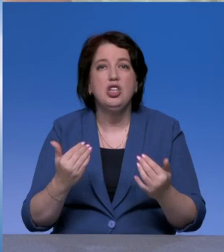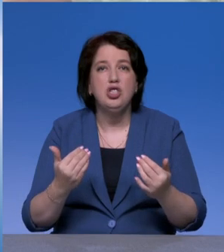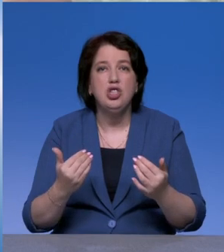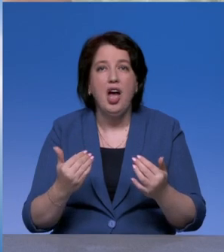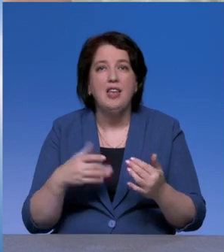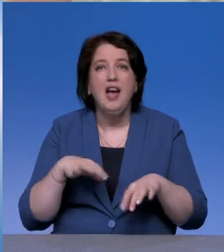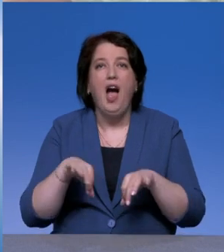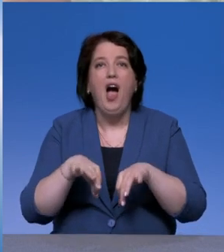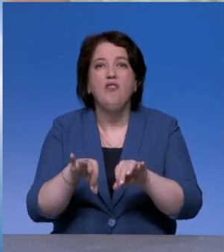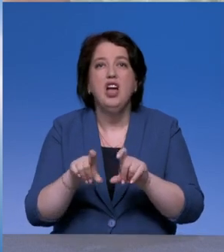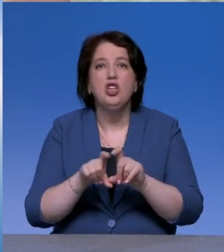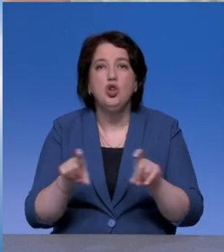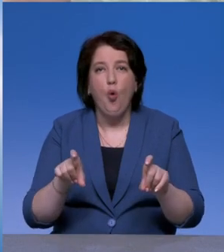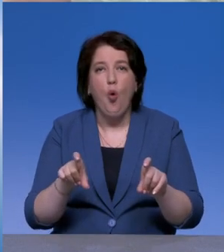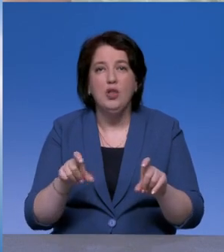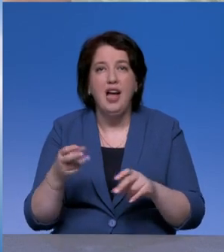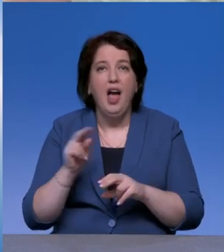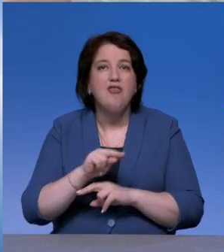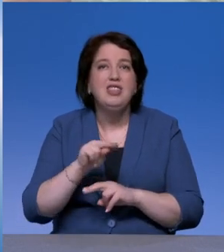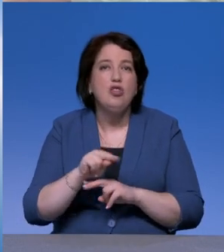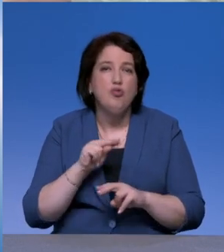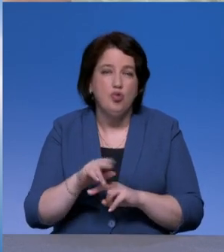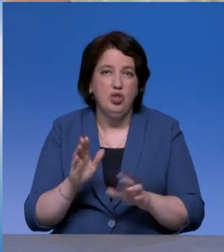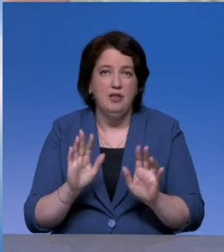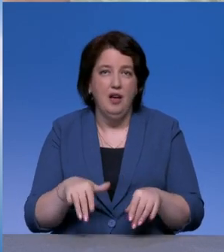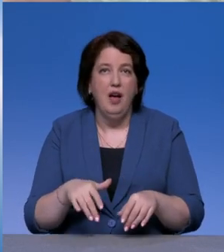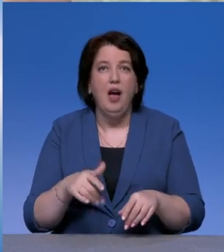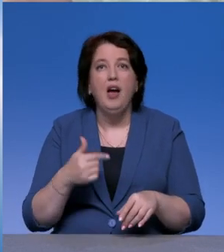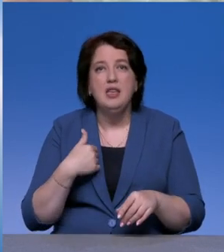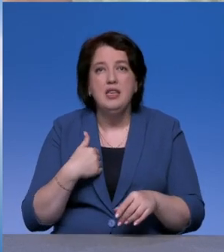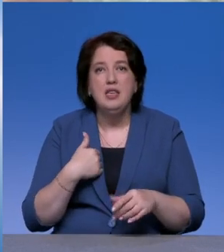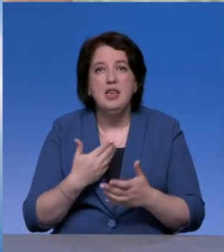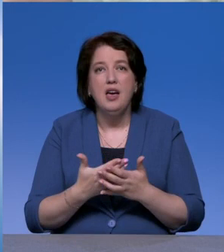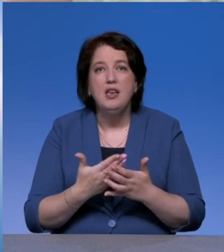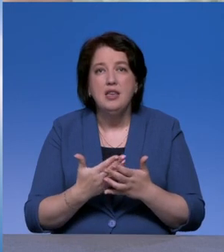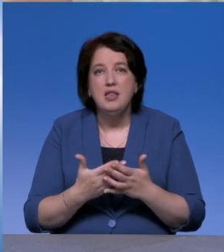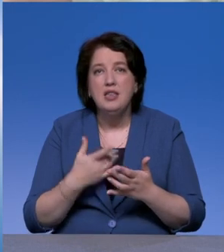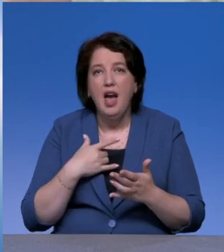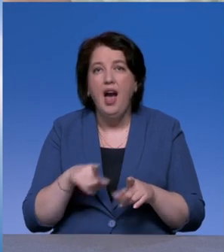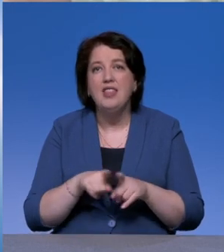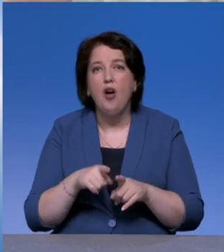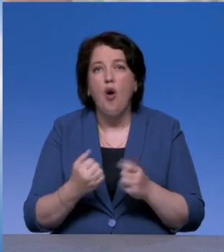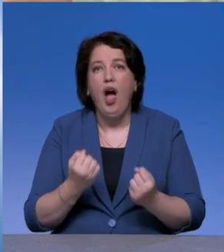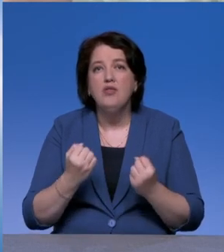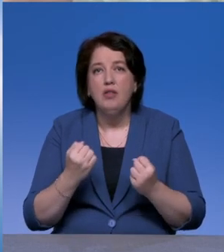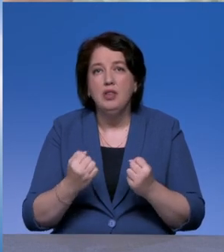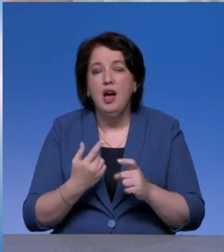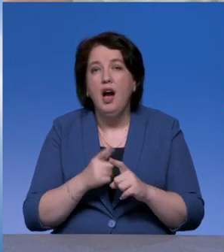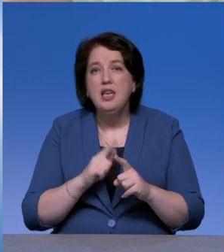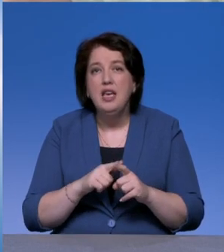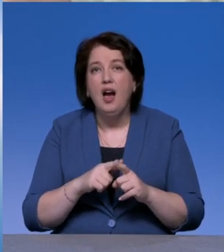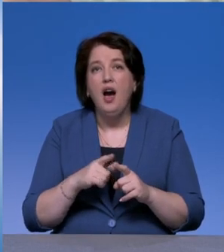учат. Вот я автомобилист с таким большим стажем, поворот правый уже практически никто не поворачивает. Они просто не знают,